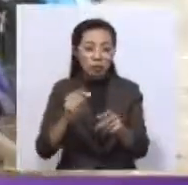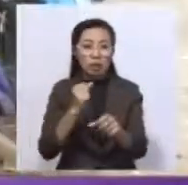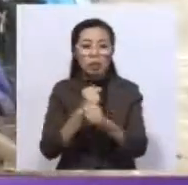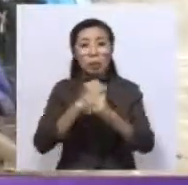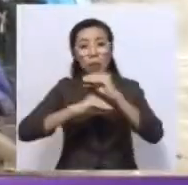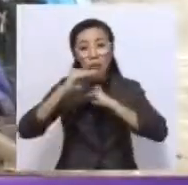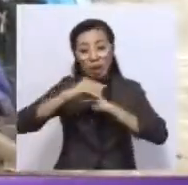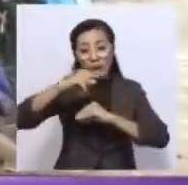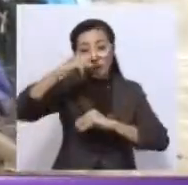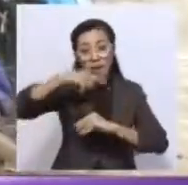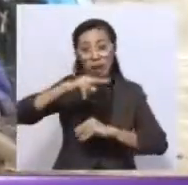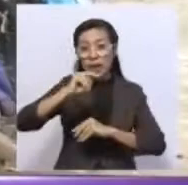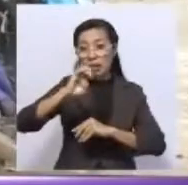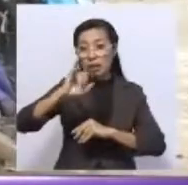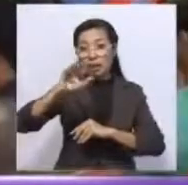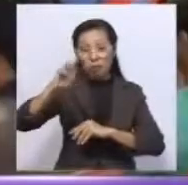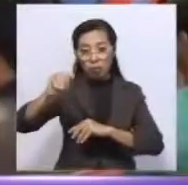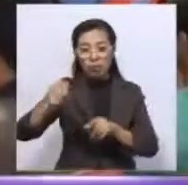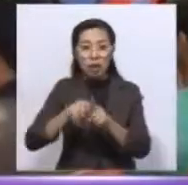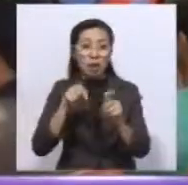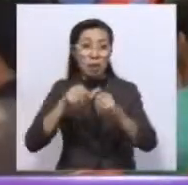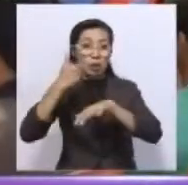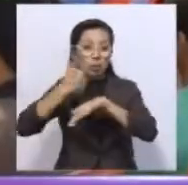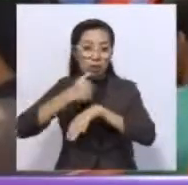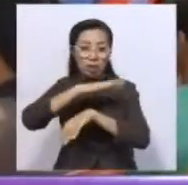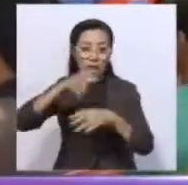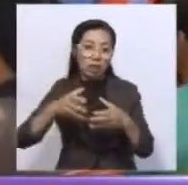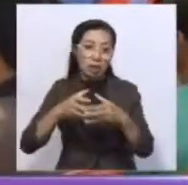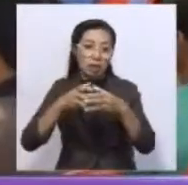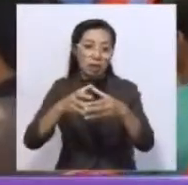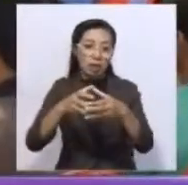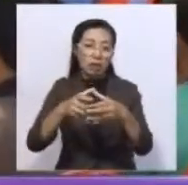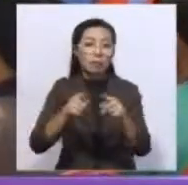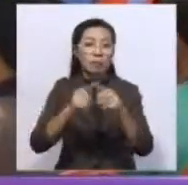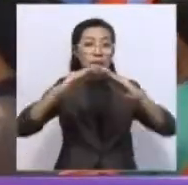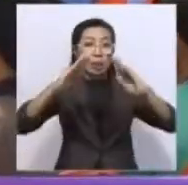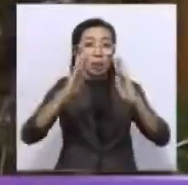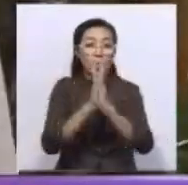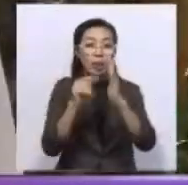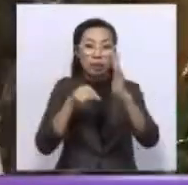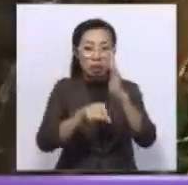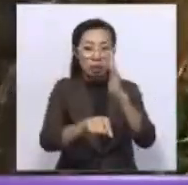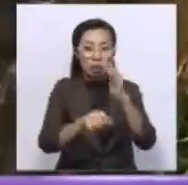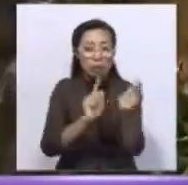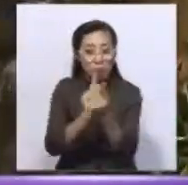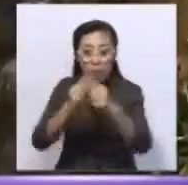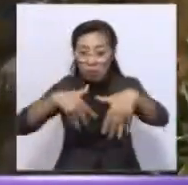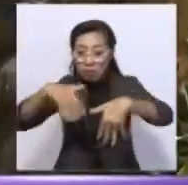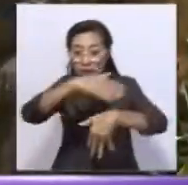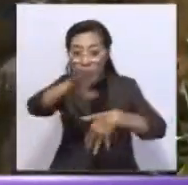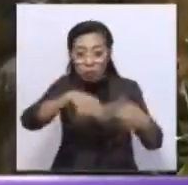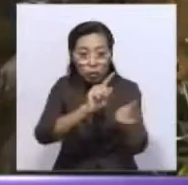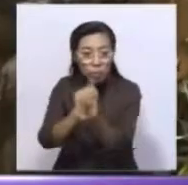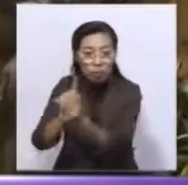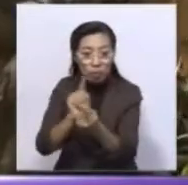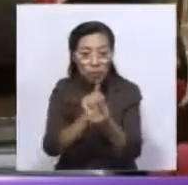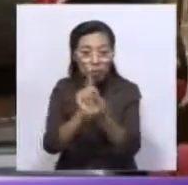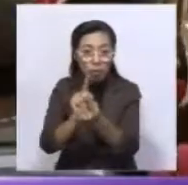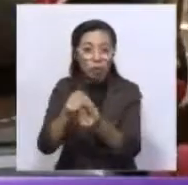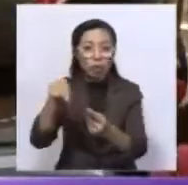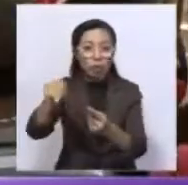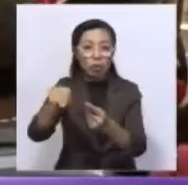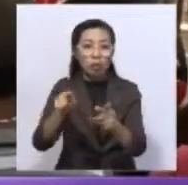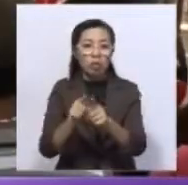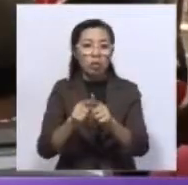นายสนองมะไลขวัญในอำเภอสิรินธรนำทีมลงพื้นที่ใต้ร่มไทรวัดหนองโดนมาพอมาพบกับพี่น้องชาวบ้านบ้านหนองโดนหมู่12ก